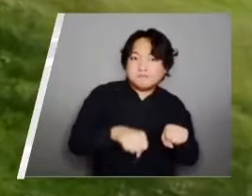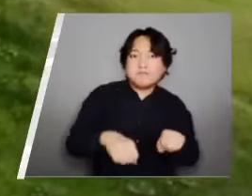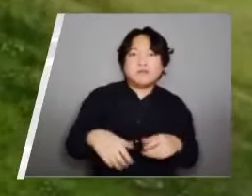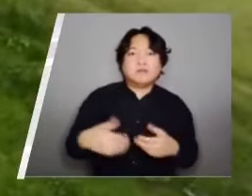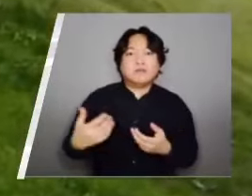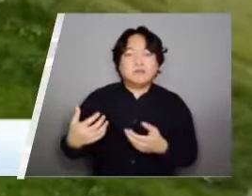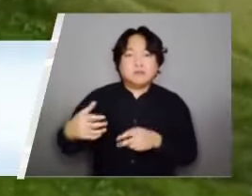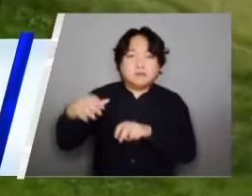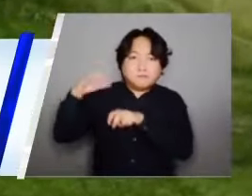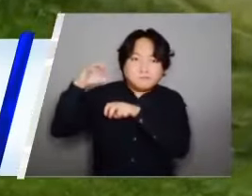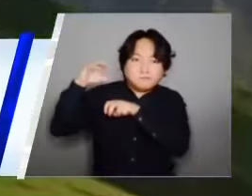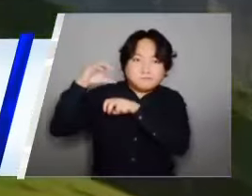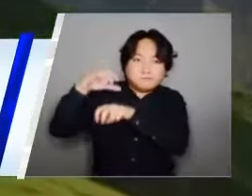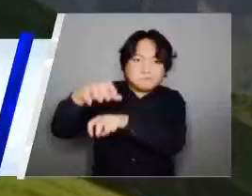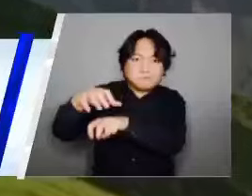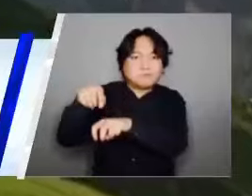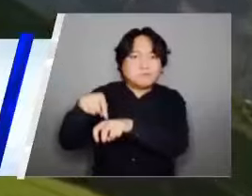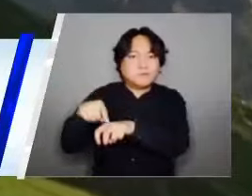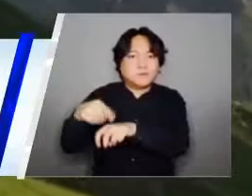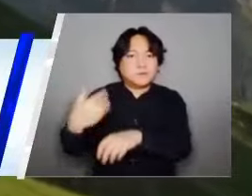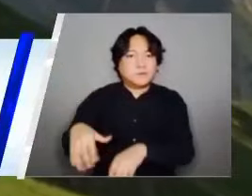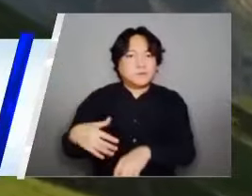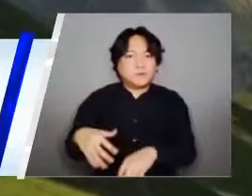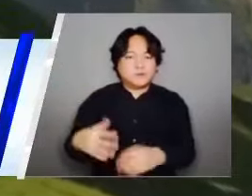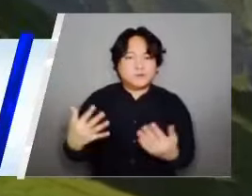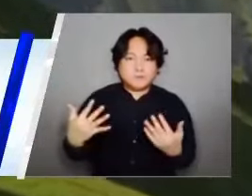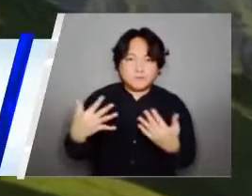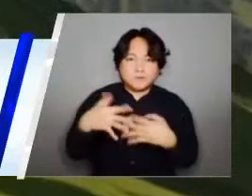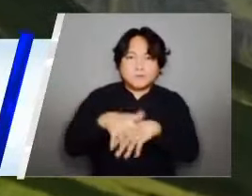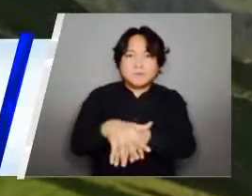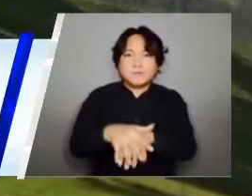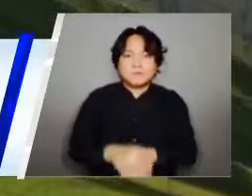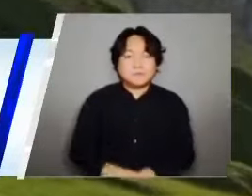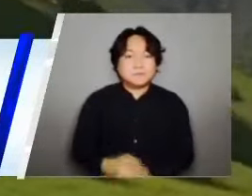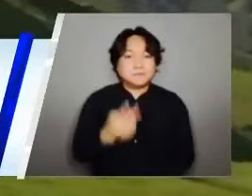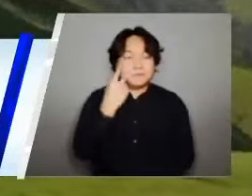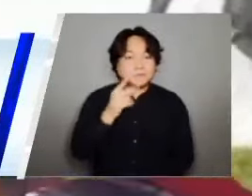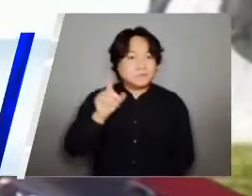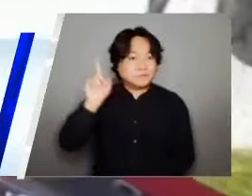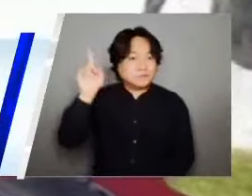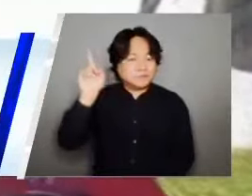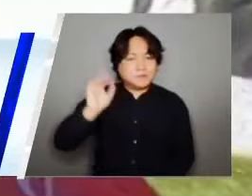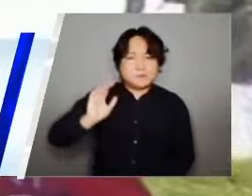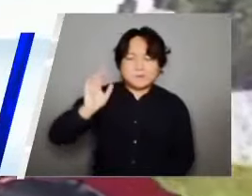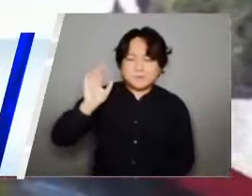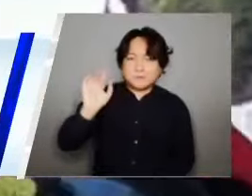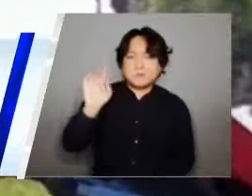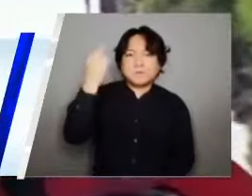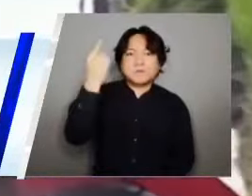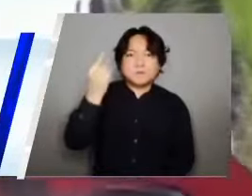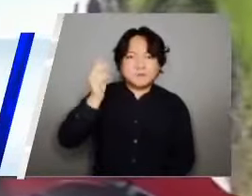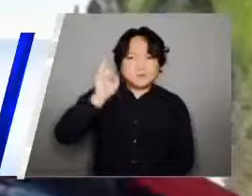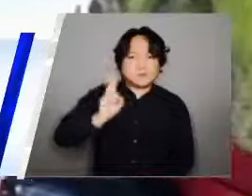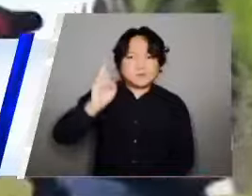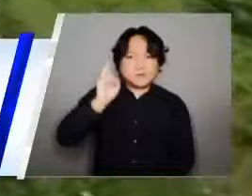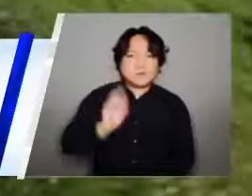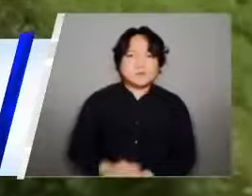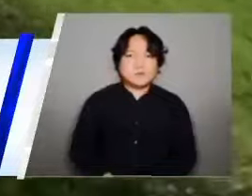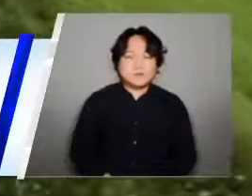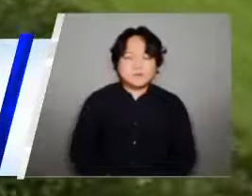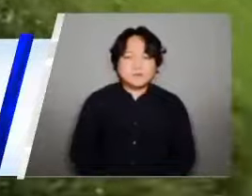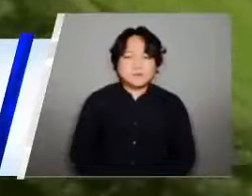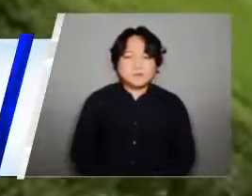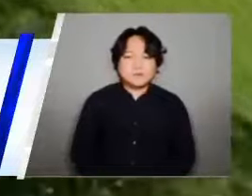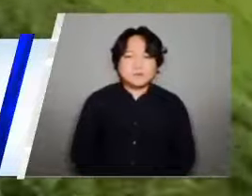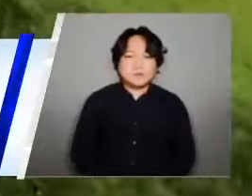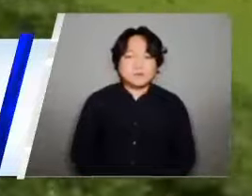po ang kauna-unahang ride and fly sa French ALPS sa kasay Sayan magit dalawang taon ang ginugol ng five time xgames